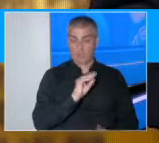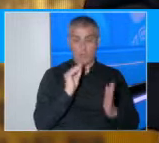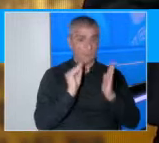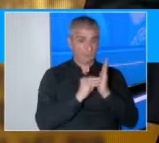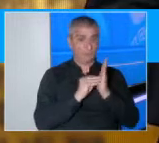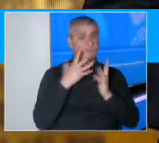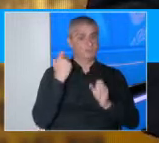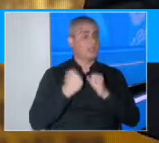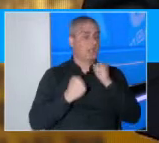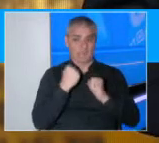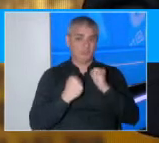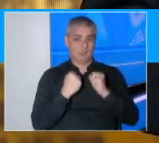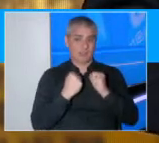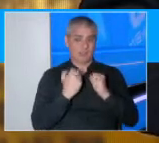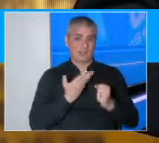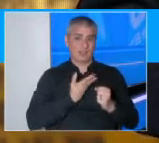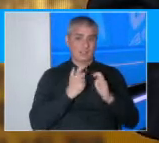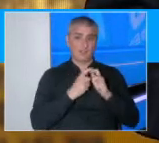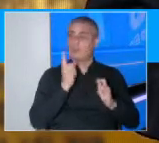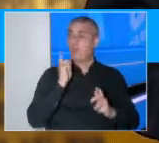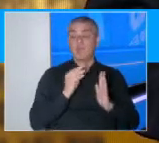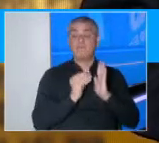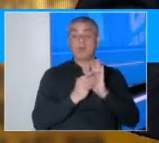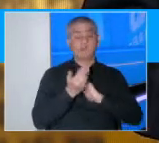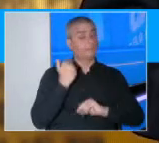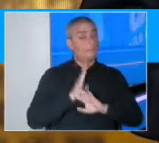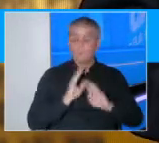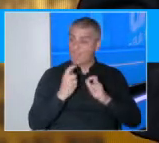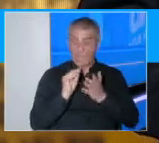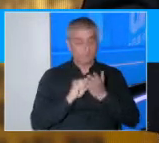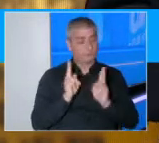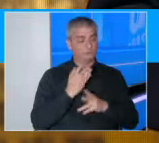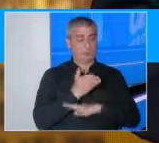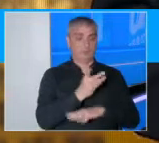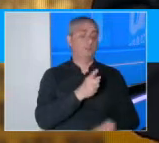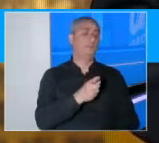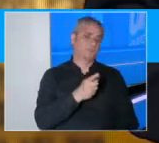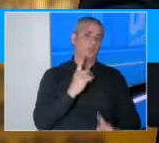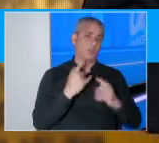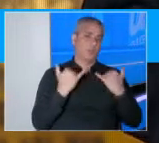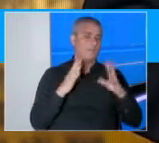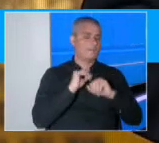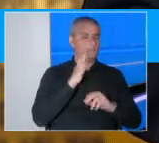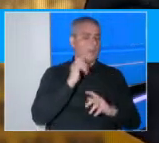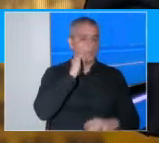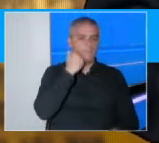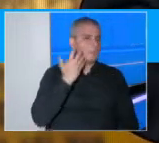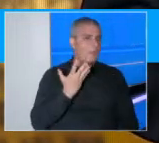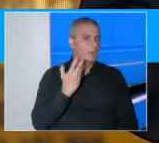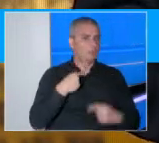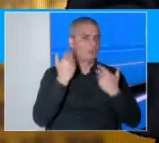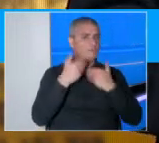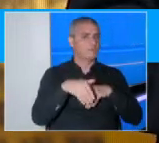נרשם, יהיה לו קשה להשיג עוד כרטיסים בשעה הזו, אבל זה קורה הערב. מה קורה מחר